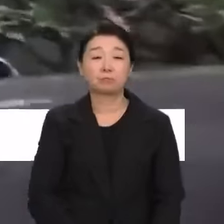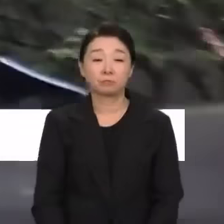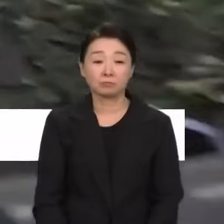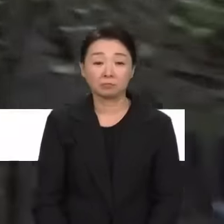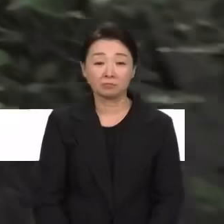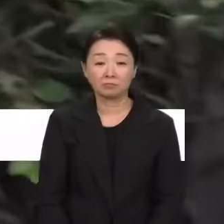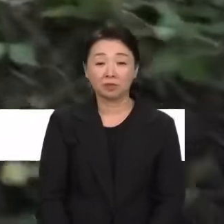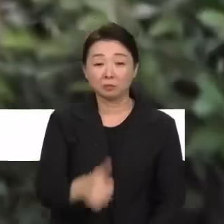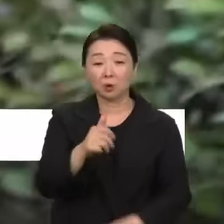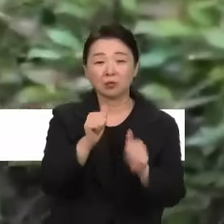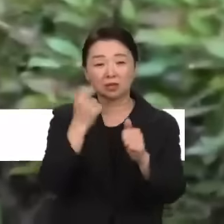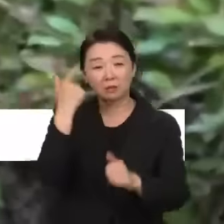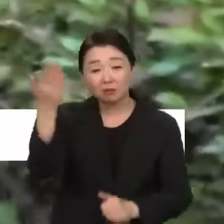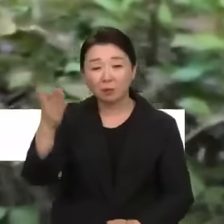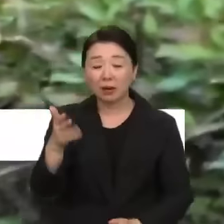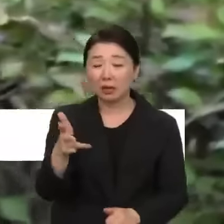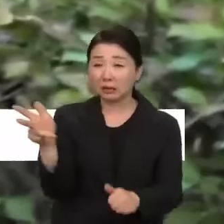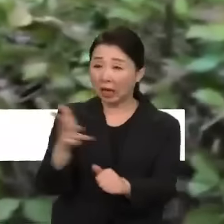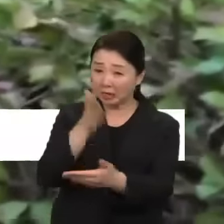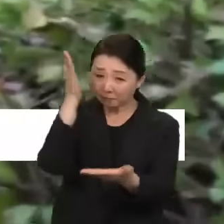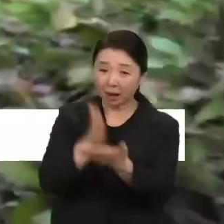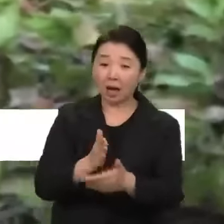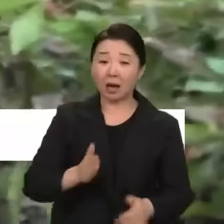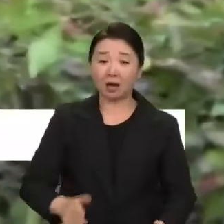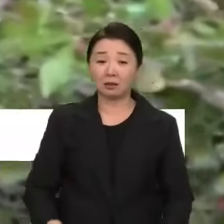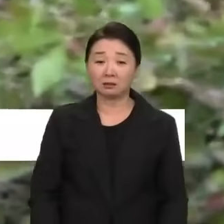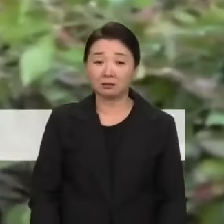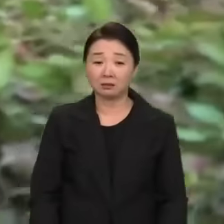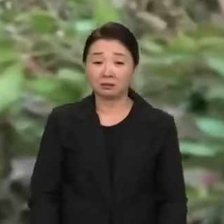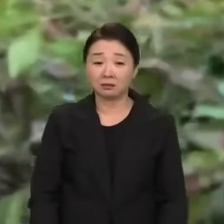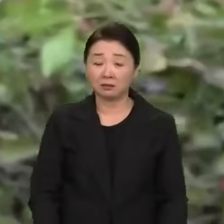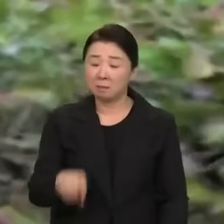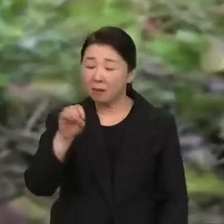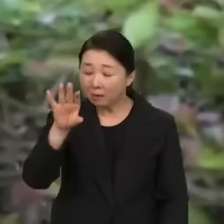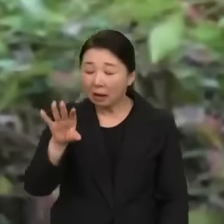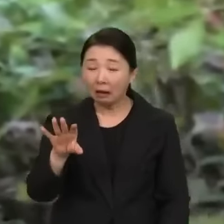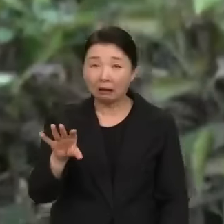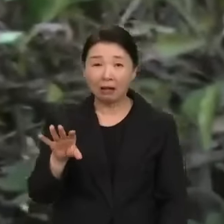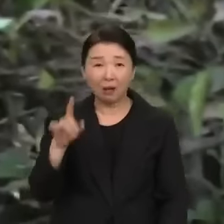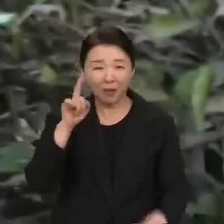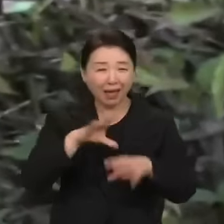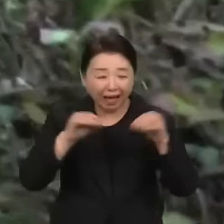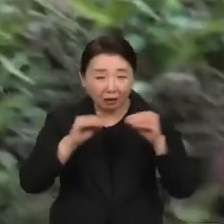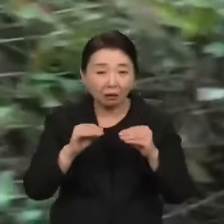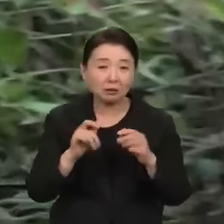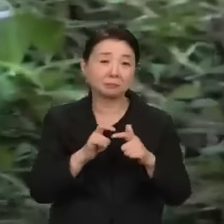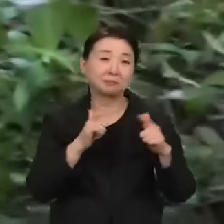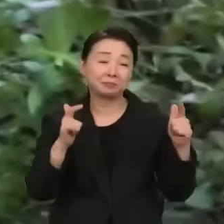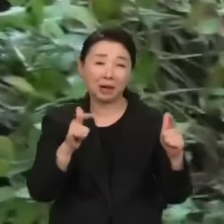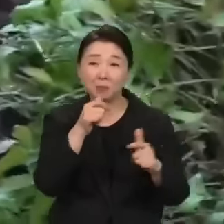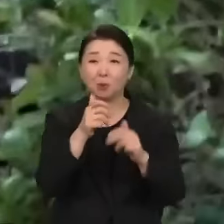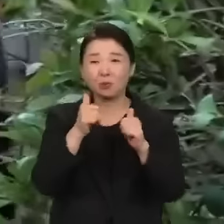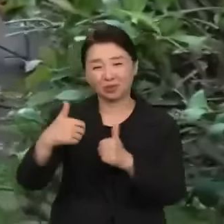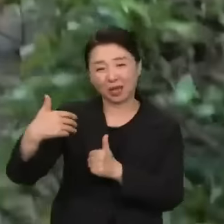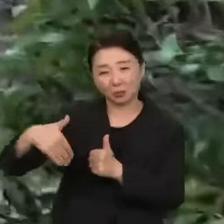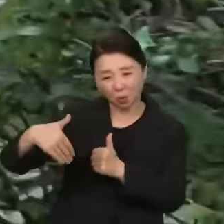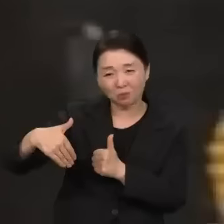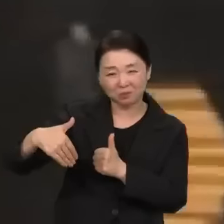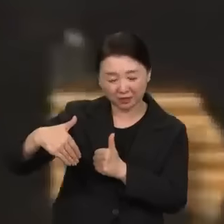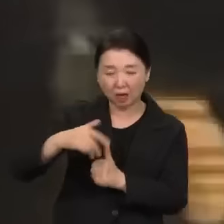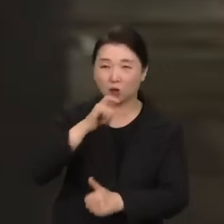변호사한테 물어보시면 그거 찍지 마세요. 발언을 많이 할수록 수습할 게 늘어난다는 변호인 조언을 들은 걸로